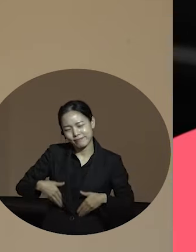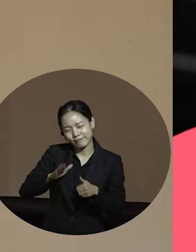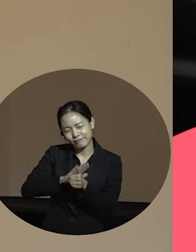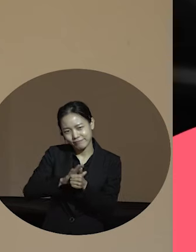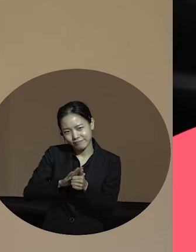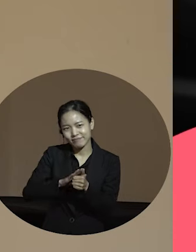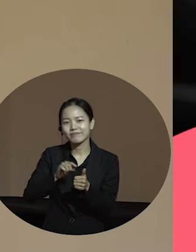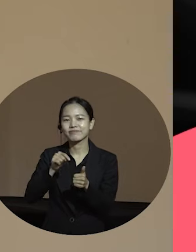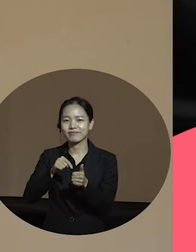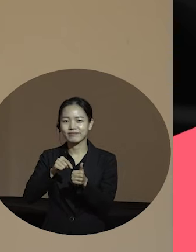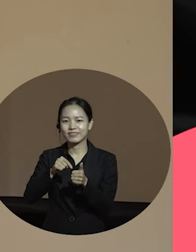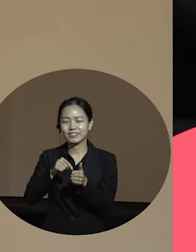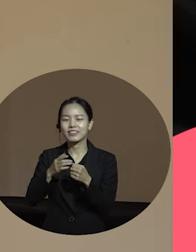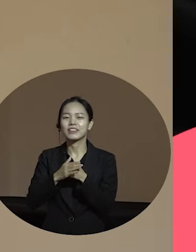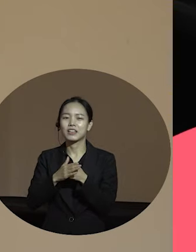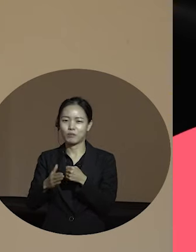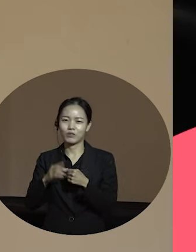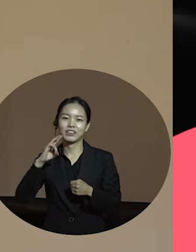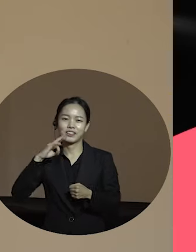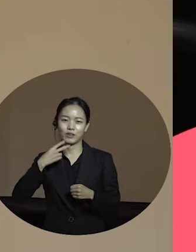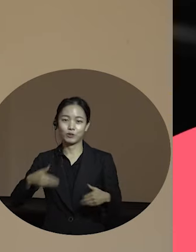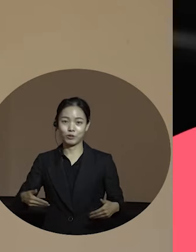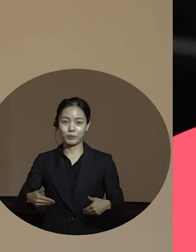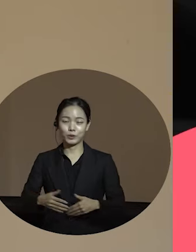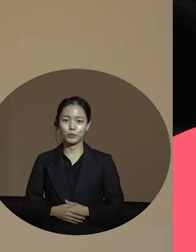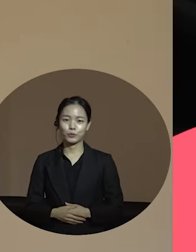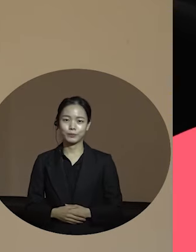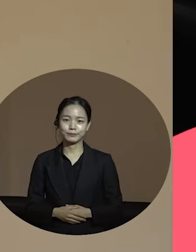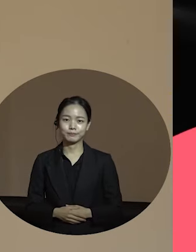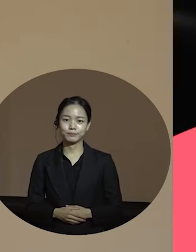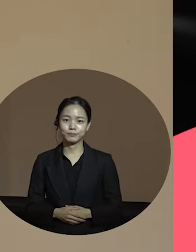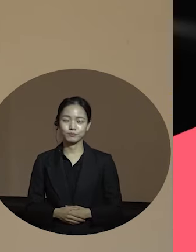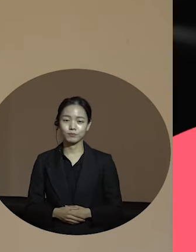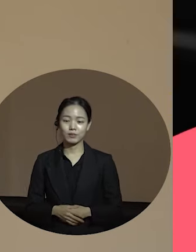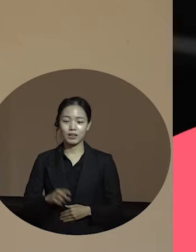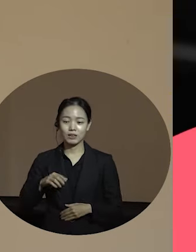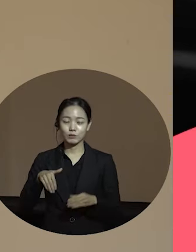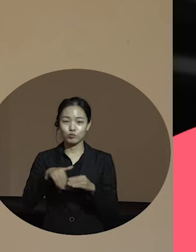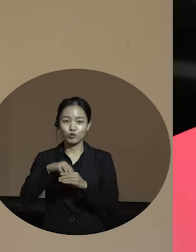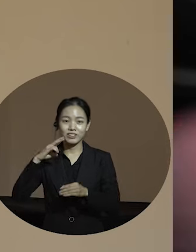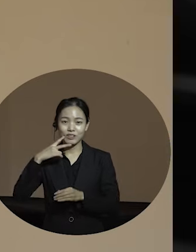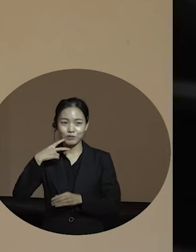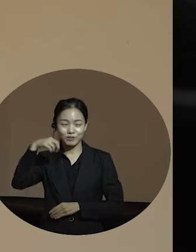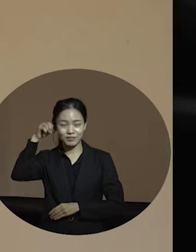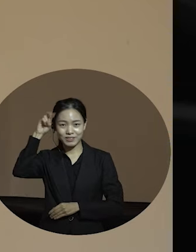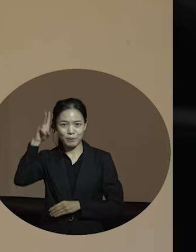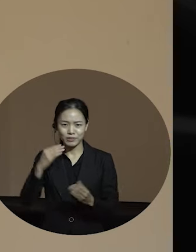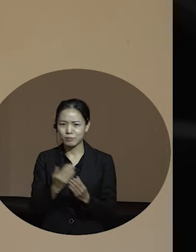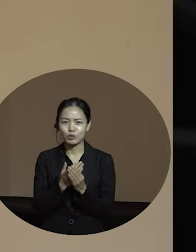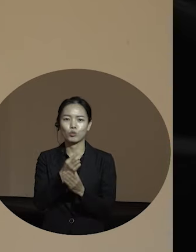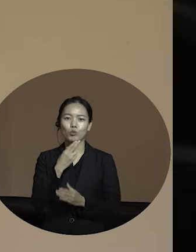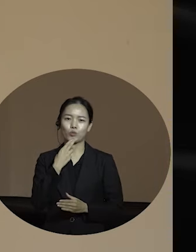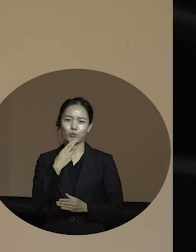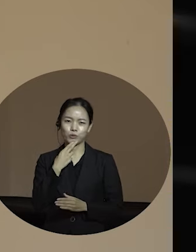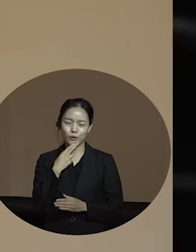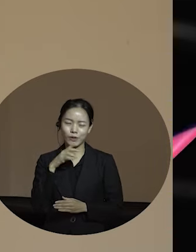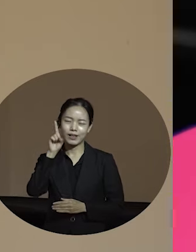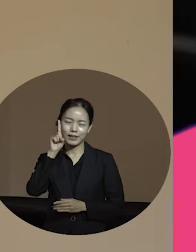이유입니다. 특히 문화예술의 향유는 어느 날 갑자기 이루어지는 것이 아니기에 문화예술로 향하는